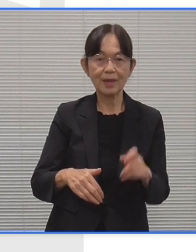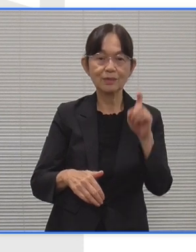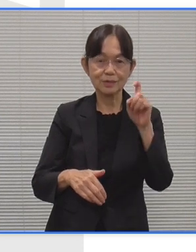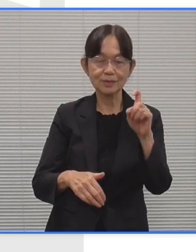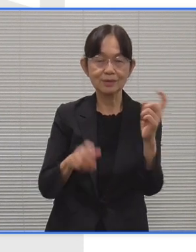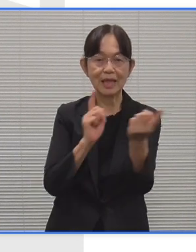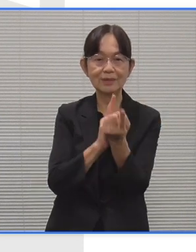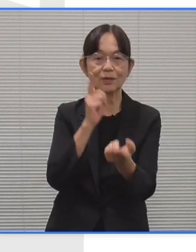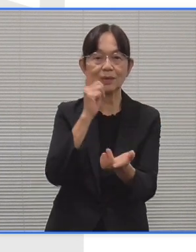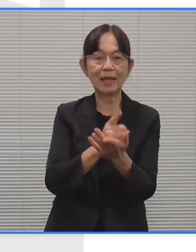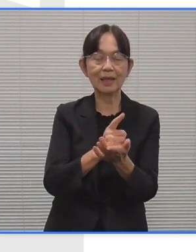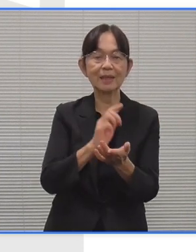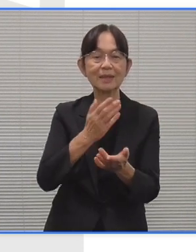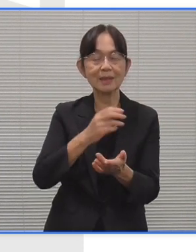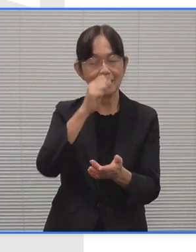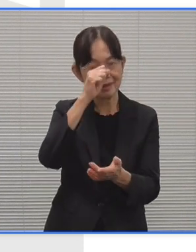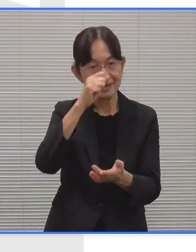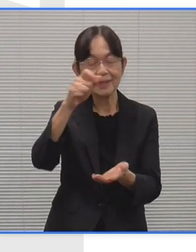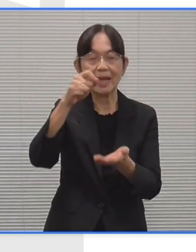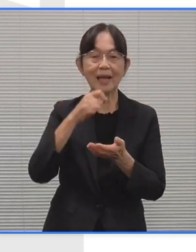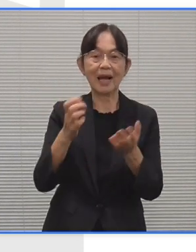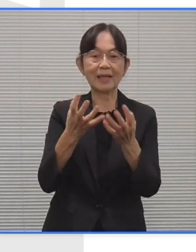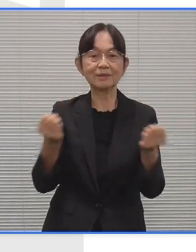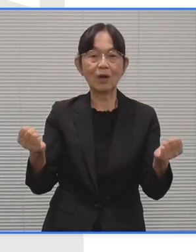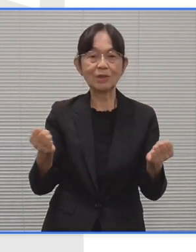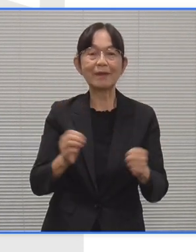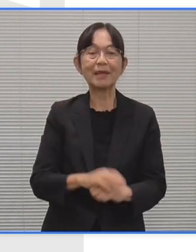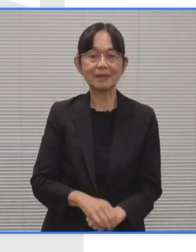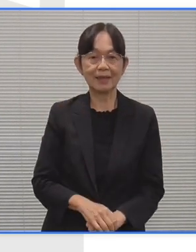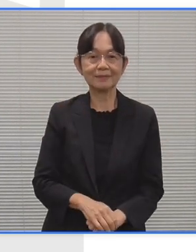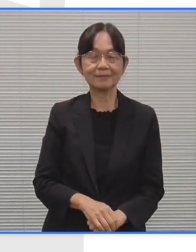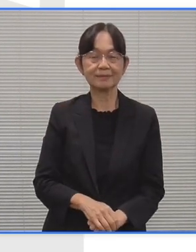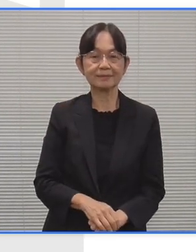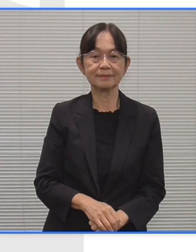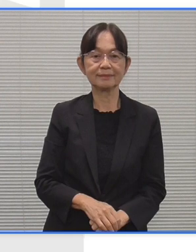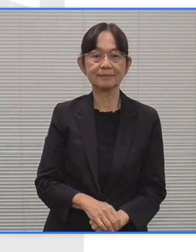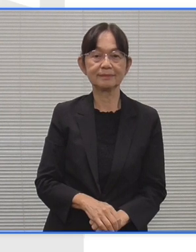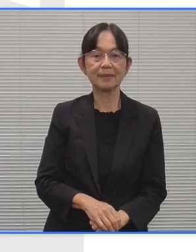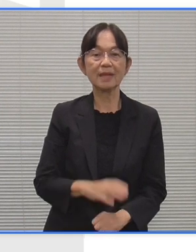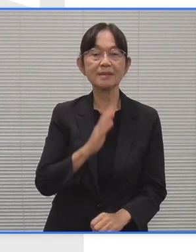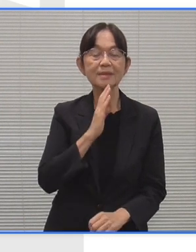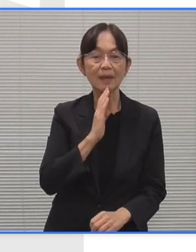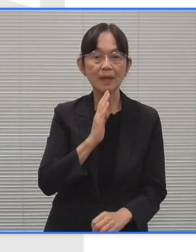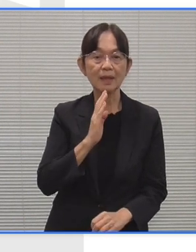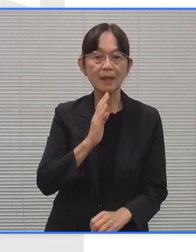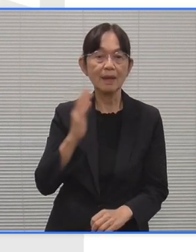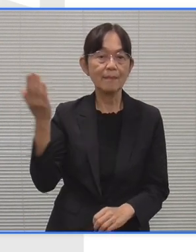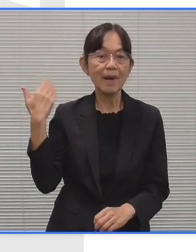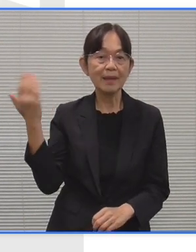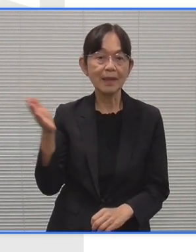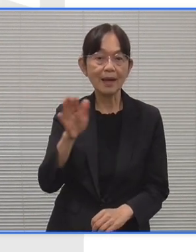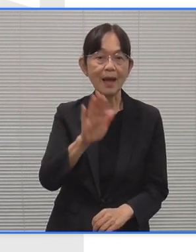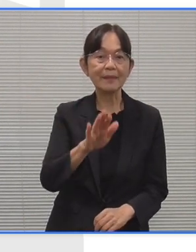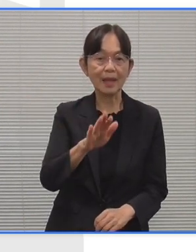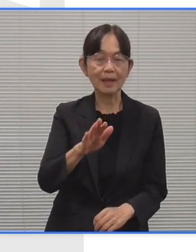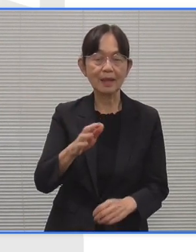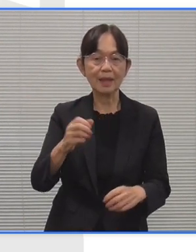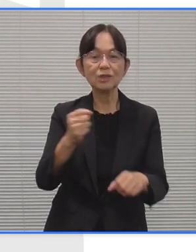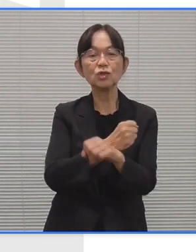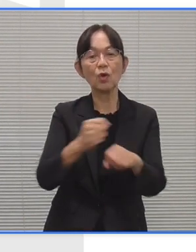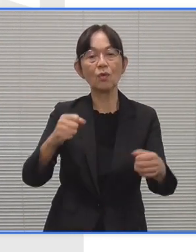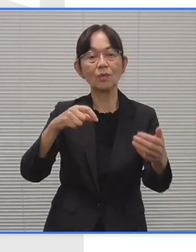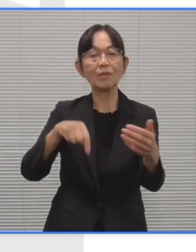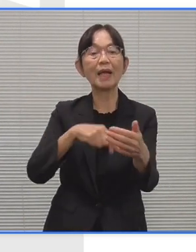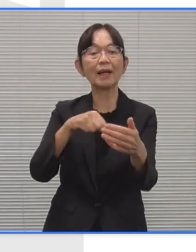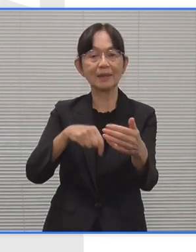本当にいいご提案がたくさんございました。で実は既存の事業でやっているものの中